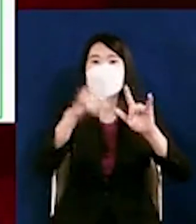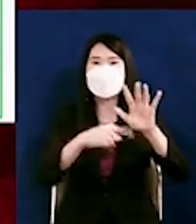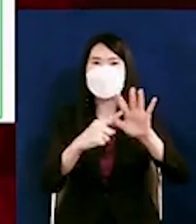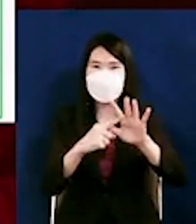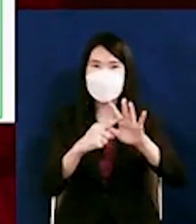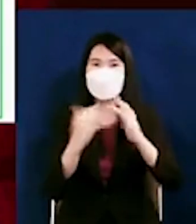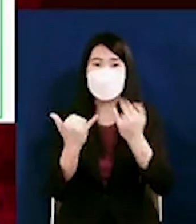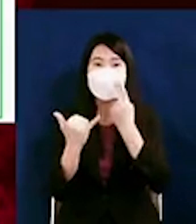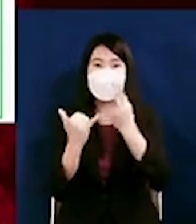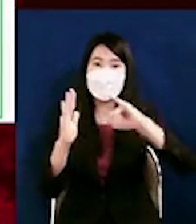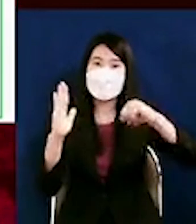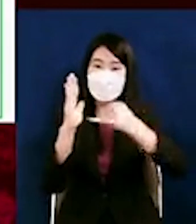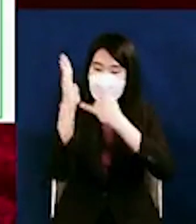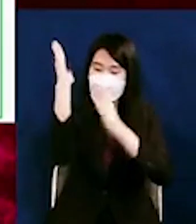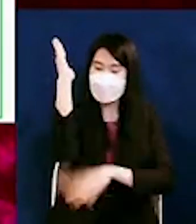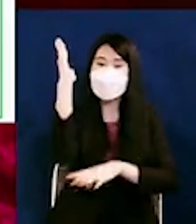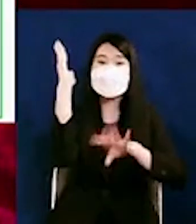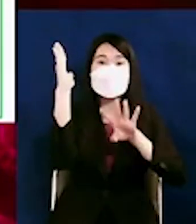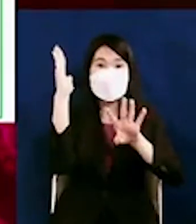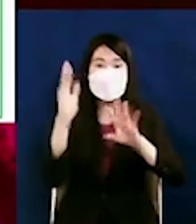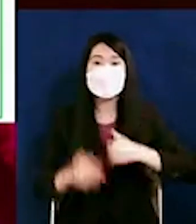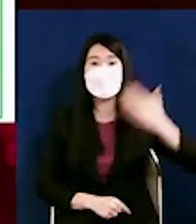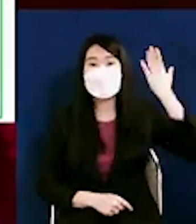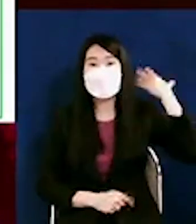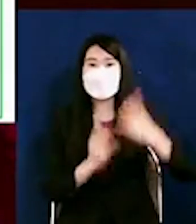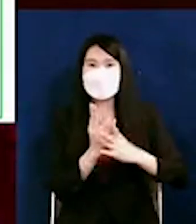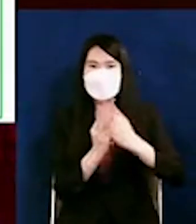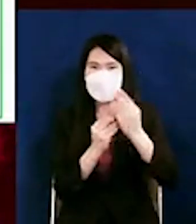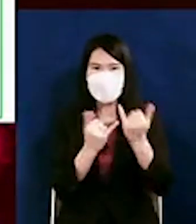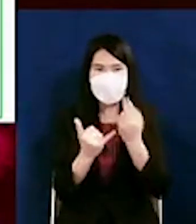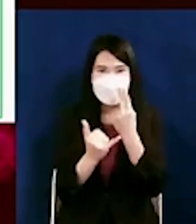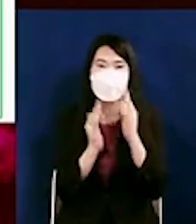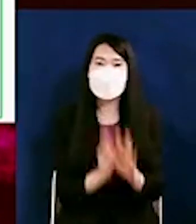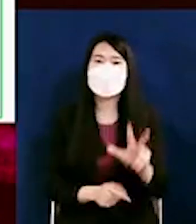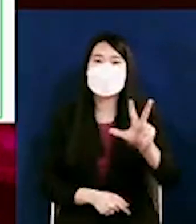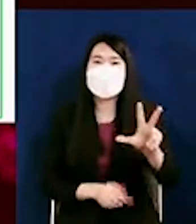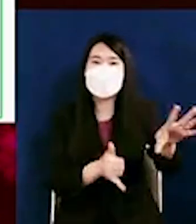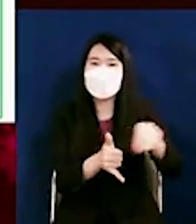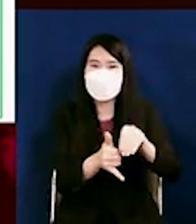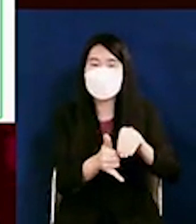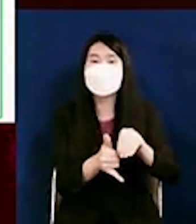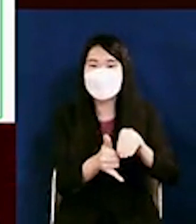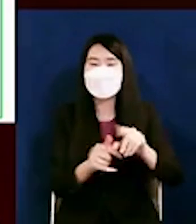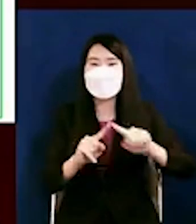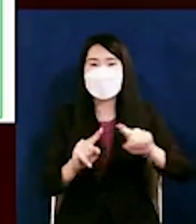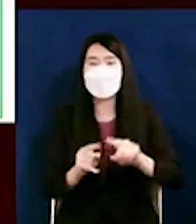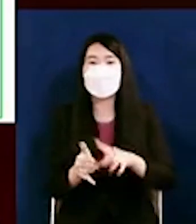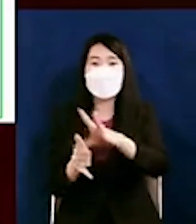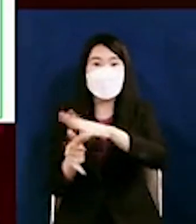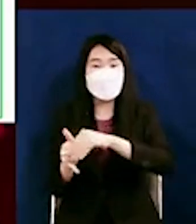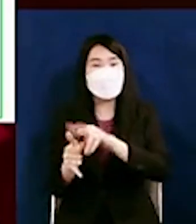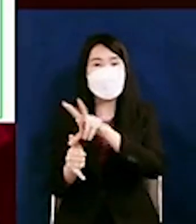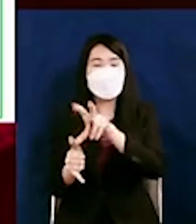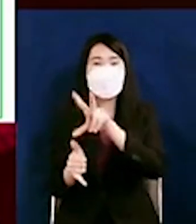ง4จังหวัดจะเห็นว่าเราพบอัลฟาในช่วงสัปดาห์สุดท้ายเนี่ยเพียง3รายในขณะที่พบเดลต้า377ร